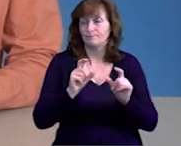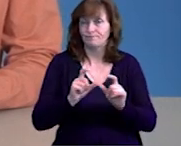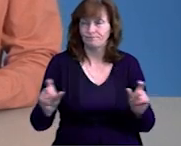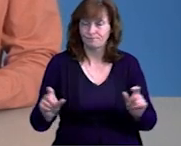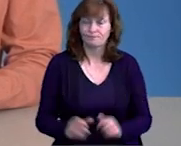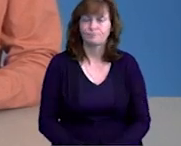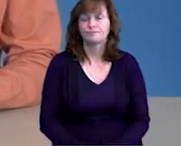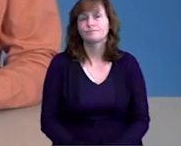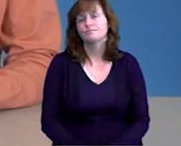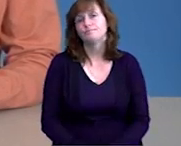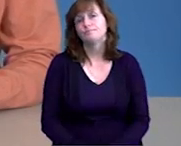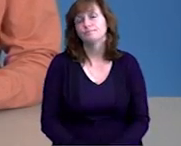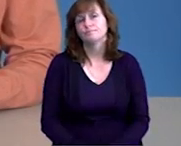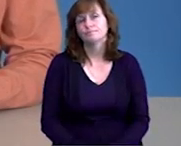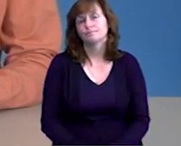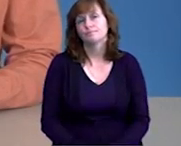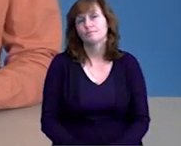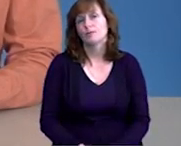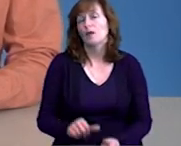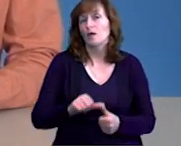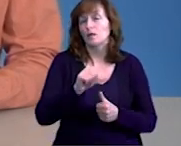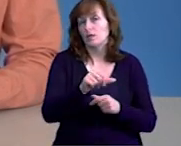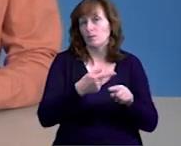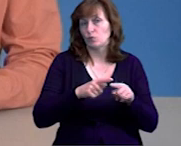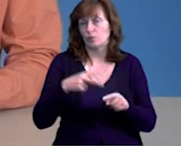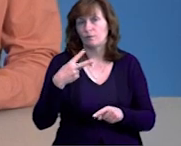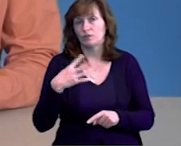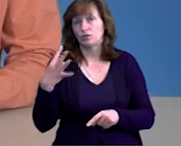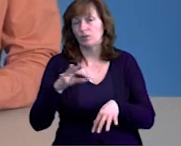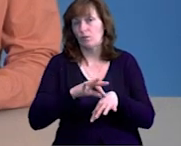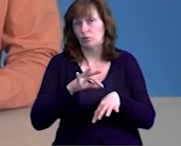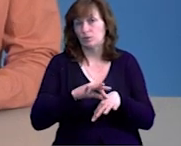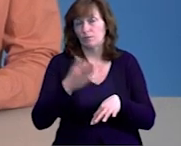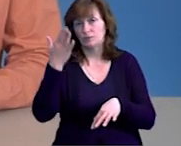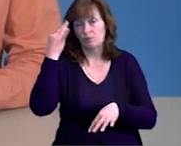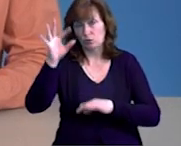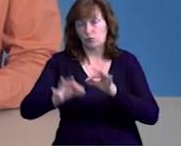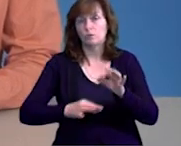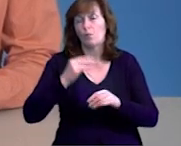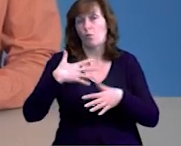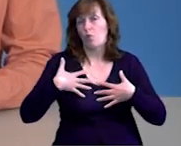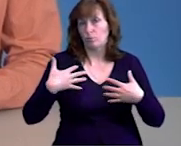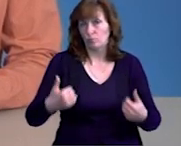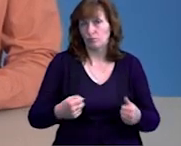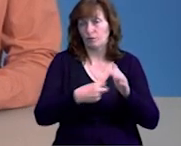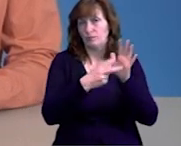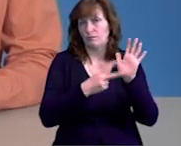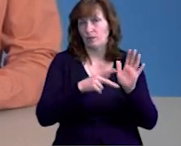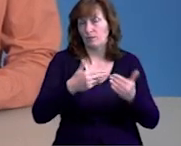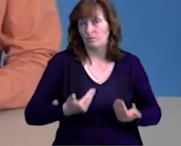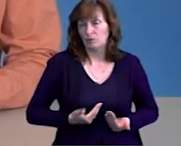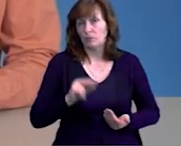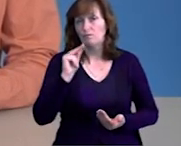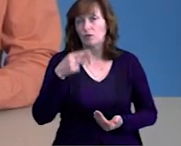це повідомляє прес-служба облдержадміністрації. Крім того, 24 пацієнти за минулу добу одужали. Серед них 17